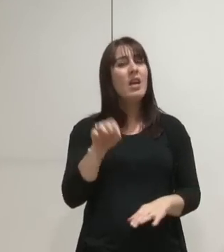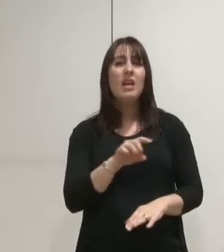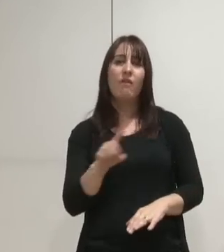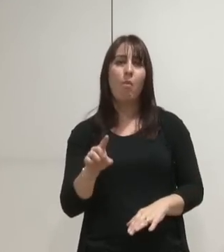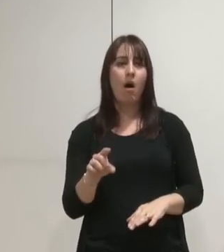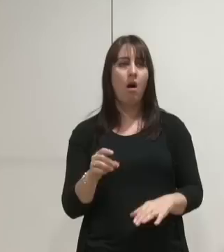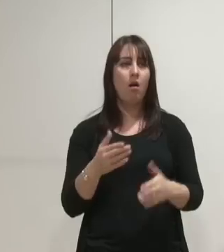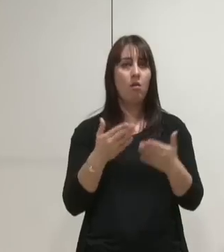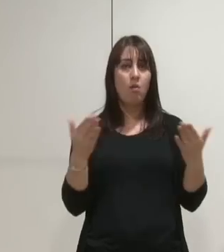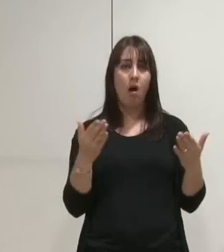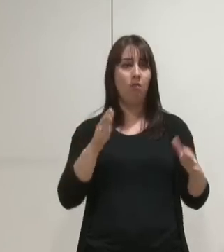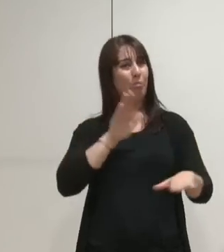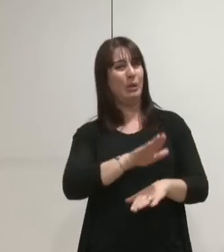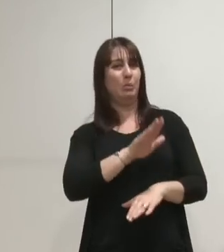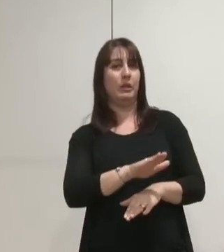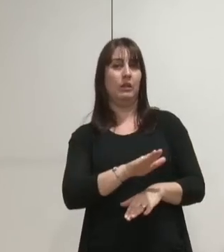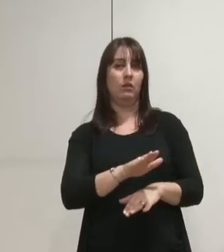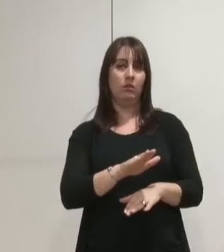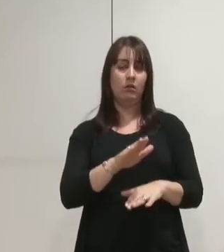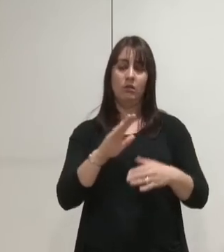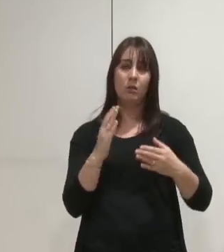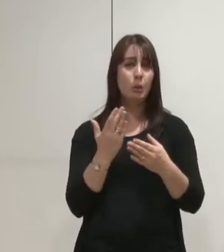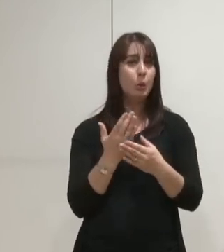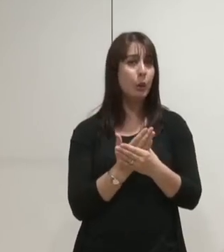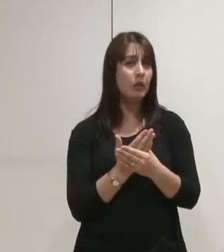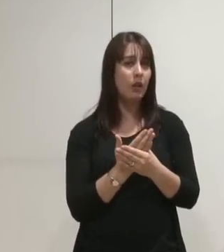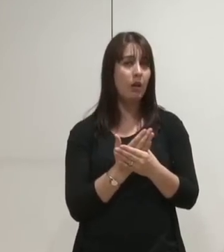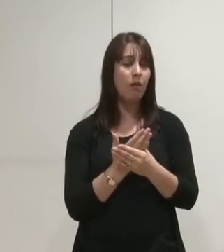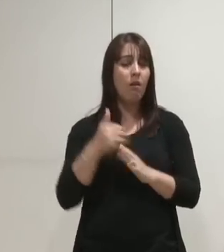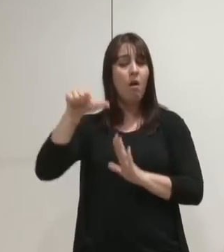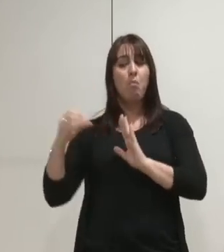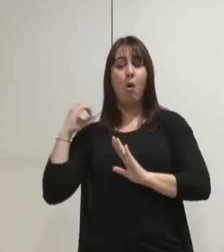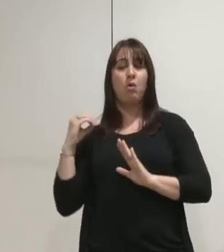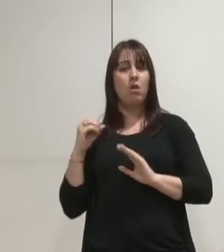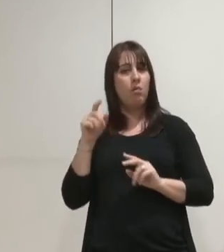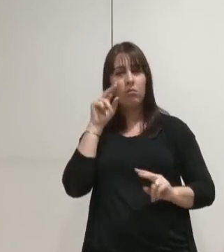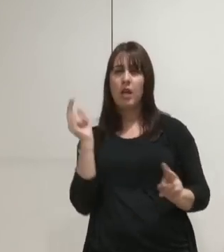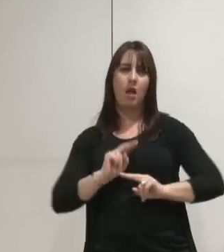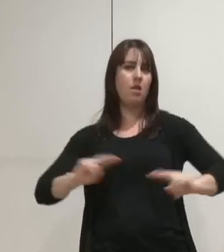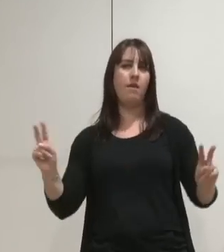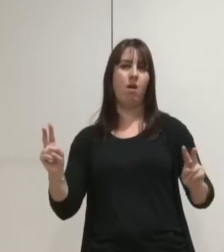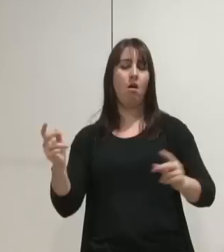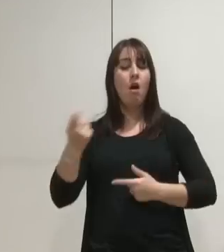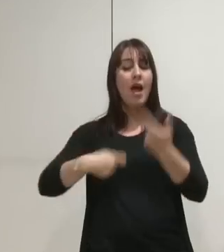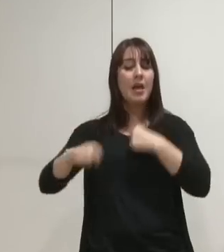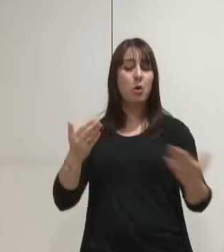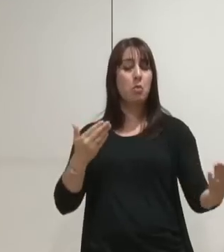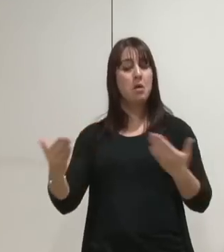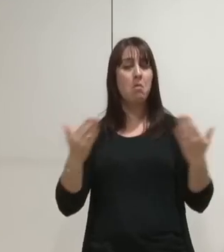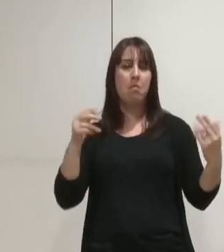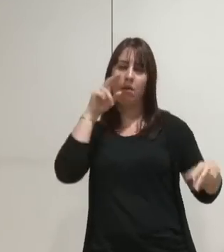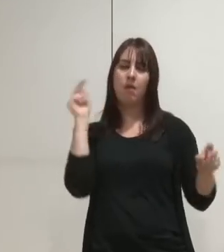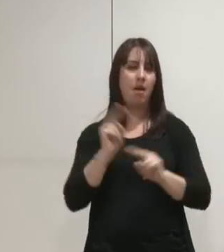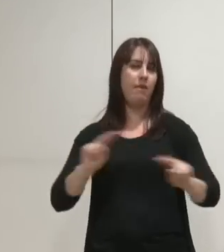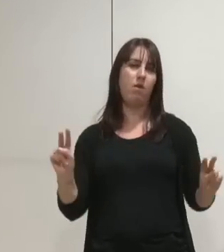adindom nous ne parlons clairement plus du même dossier par rapport à octobre ni des mêmes comparaisons économiques vous avez vous-même